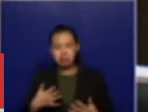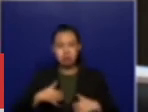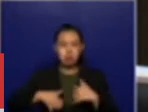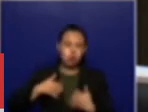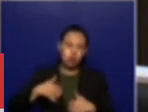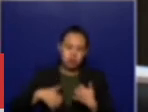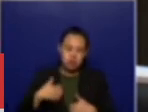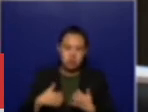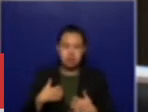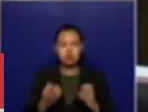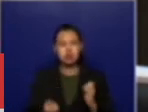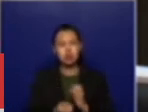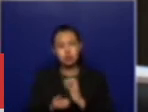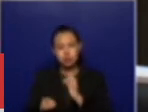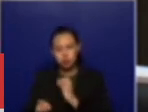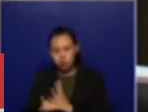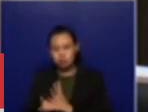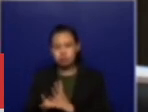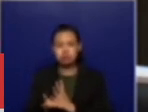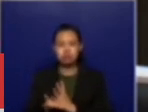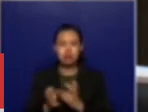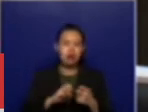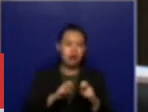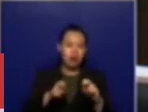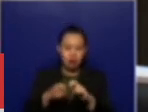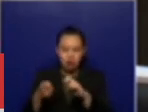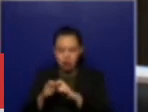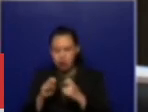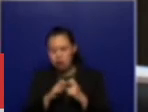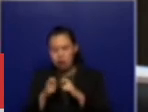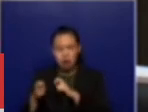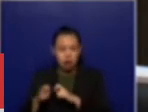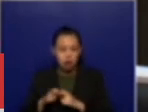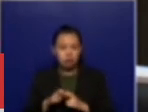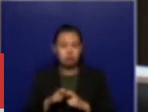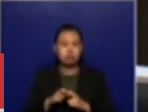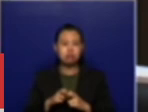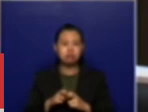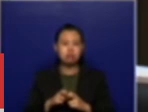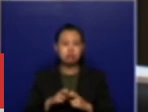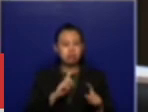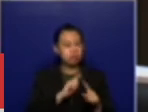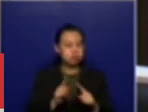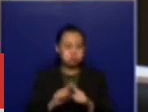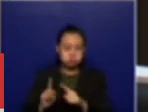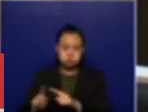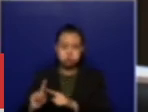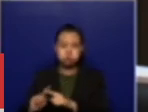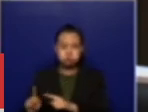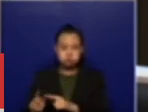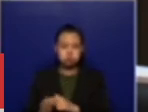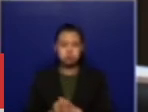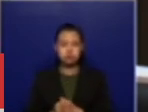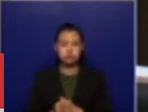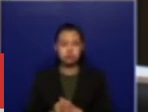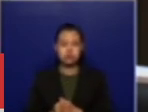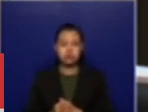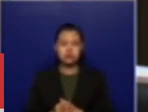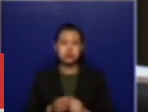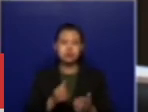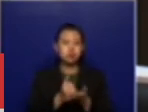ความเดือดร้อนวุ่นวายไปทุกหย่อมหญ้าครับปัญหามากมายหลายปัญหาเนี่ยมันเกินเยียวยา